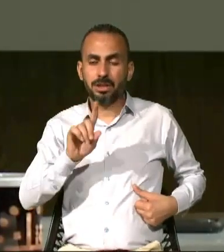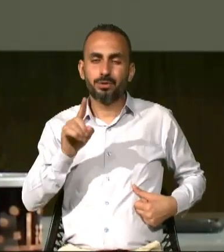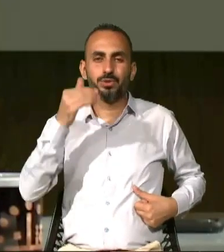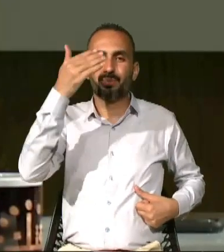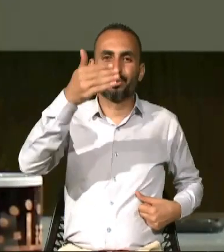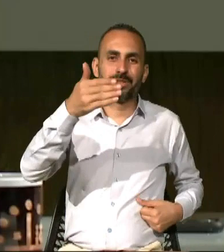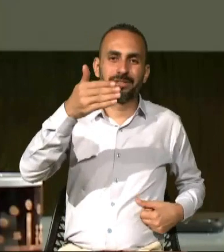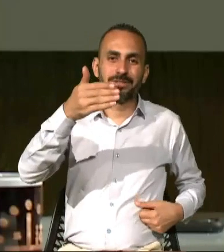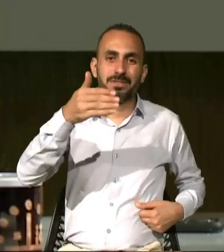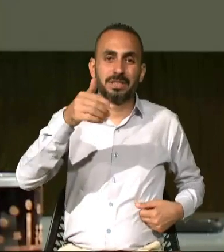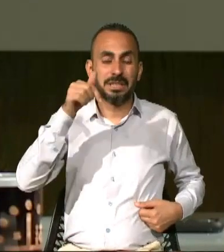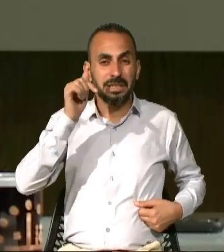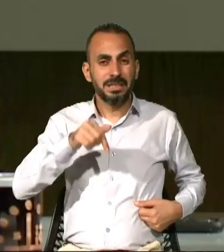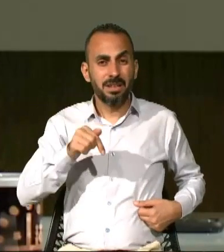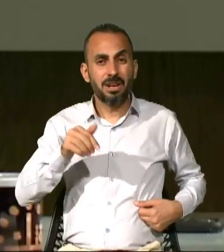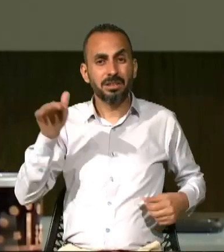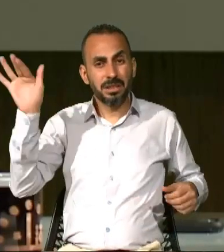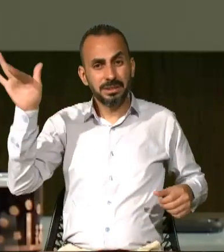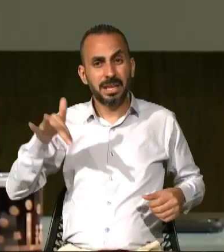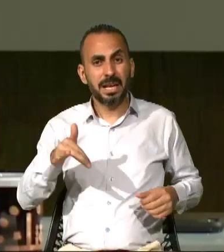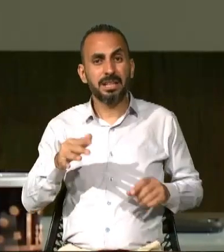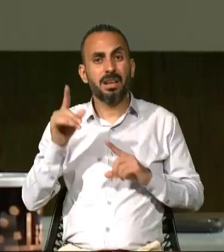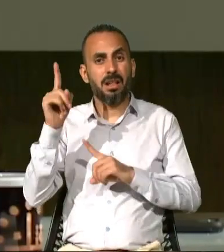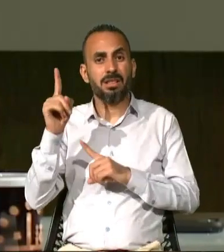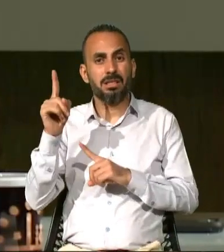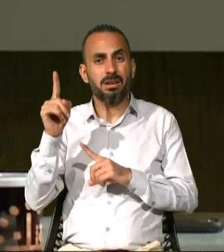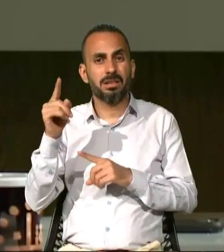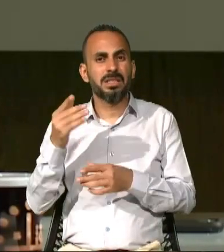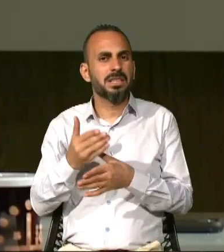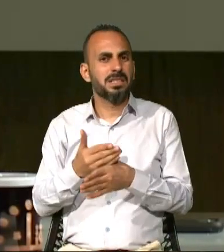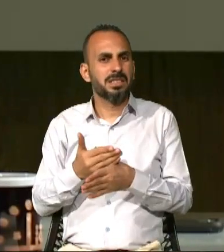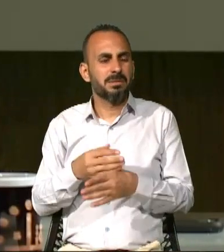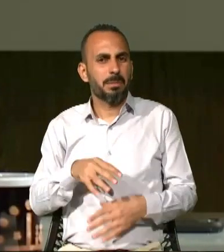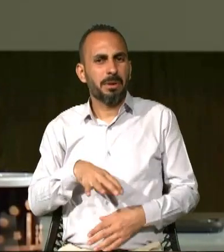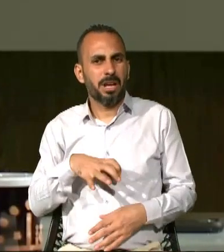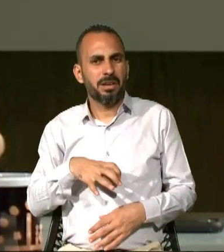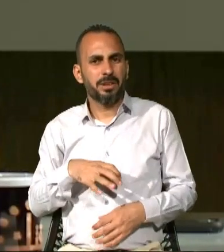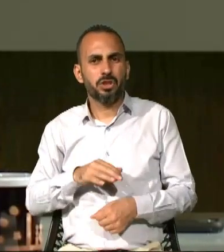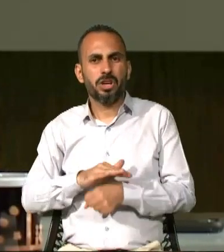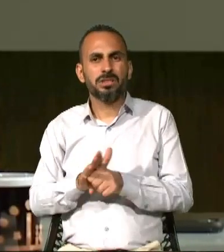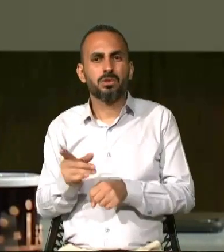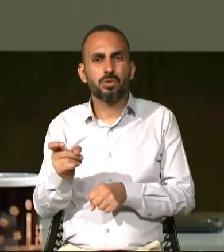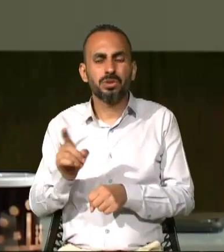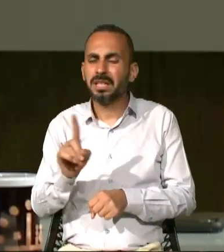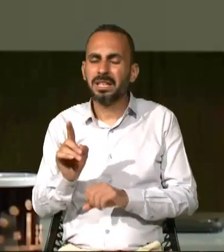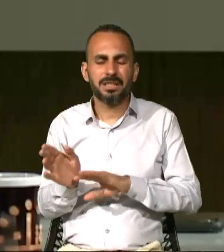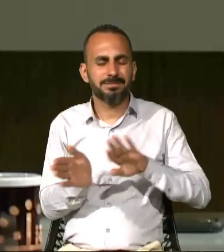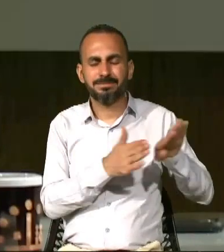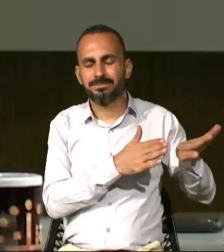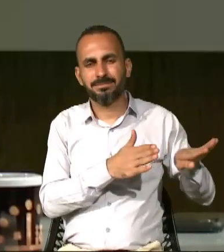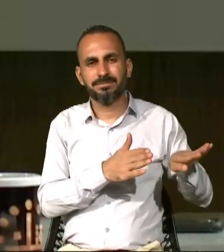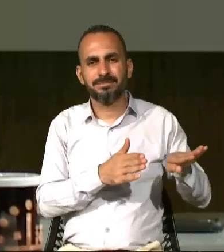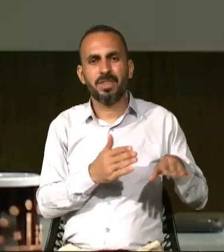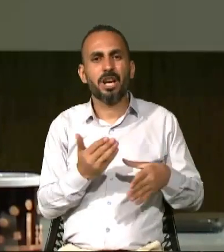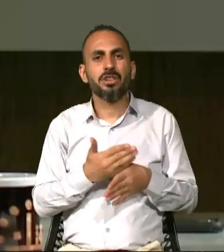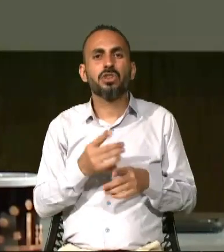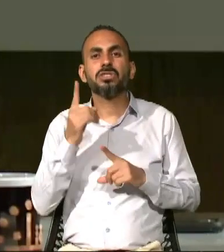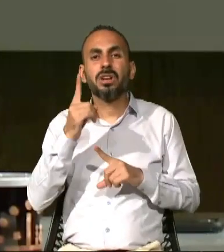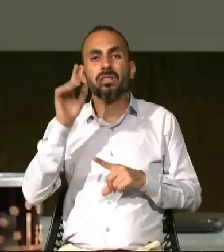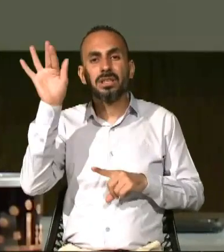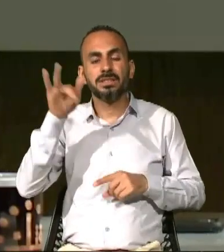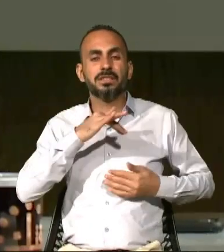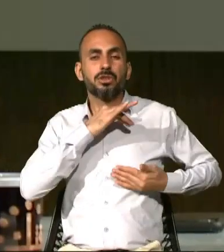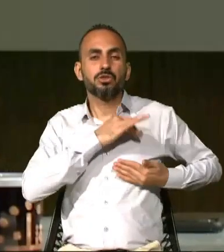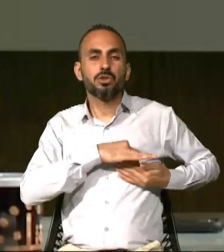كورونا ولا مش كورونا؟ تعالى للرب النهارده والرب يعني يستلم قلبك باسم يسوع. وشكرا ليكم يا اخوان. شكرا يا اخ مايكل. شكرا